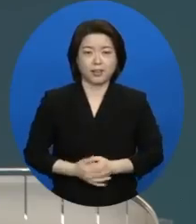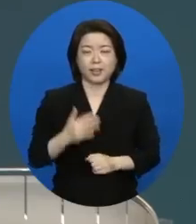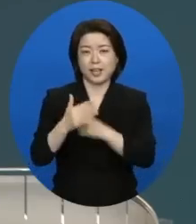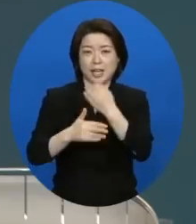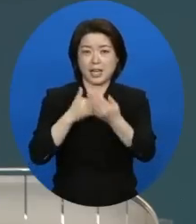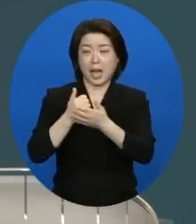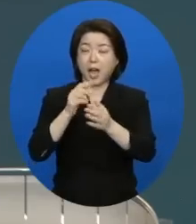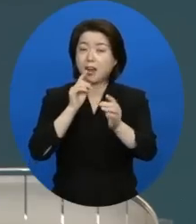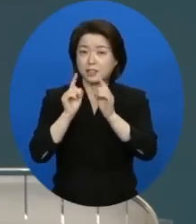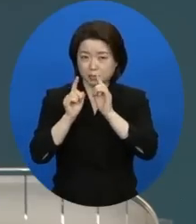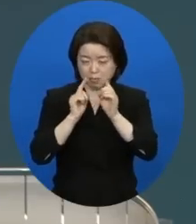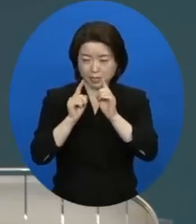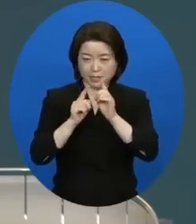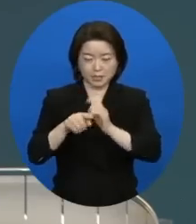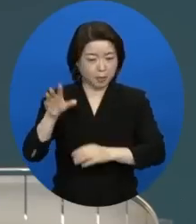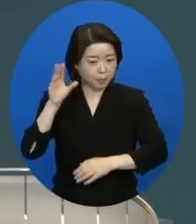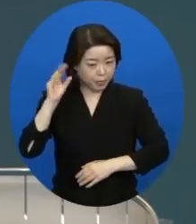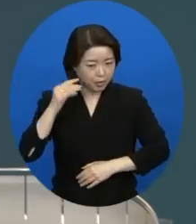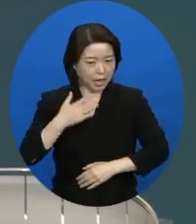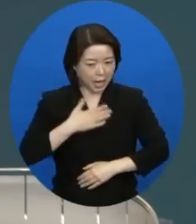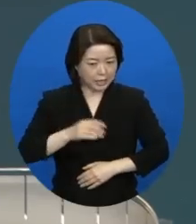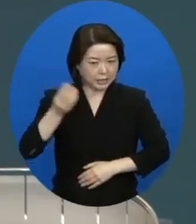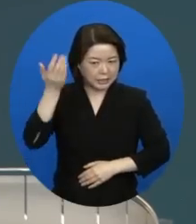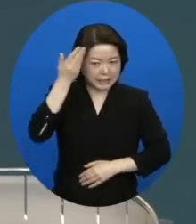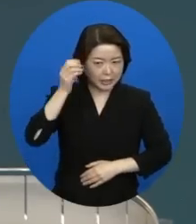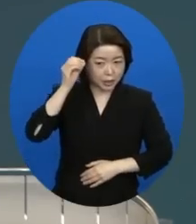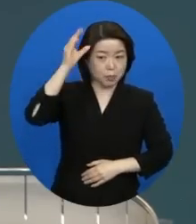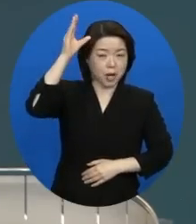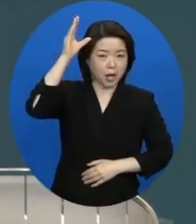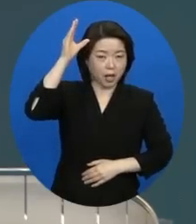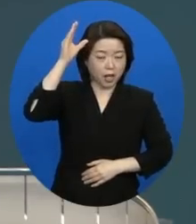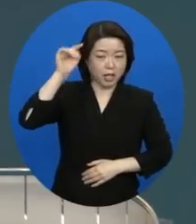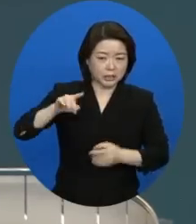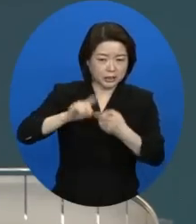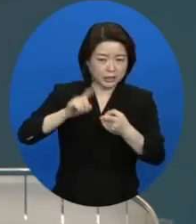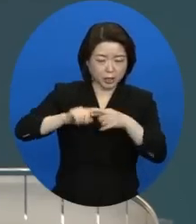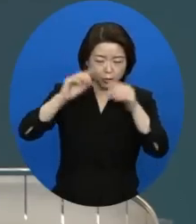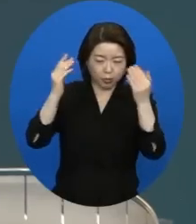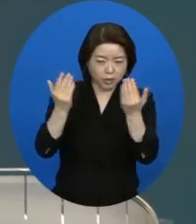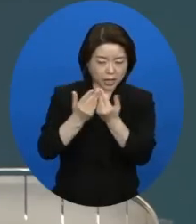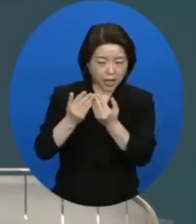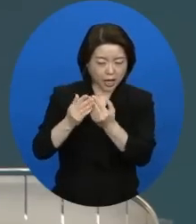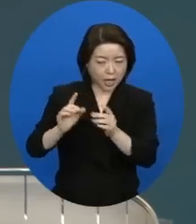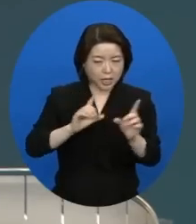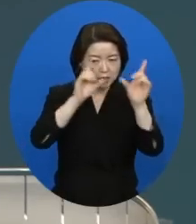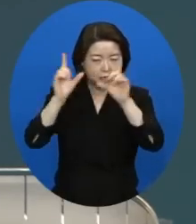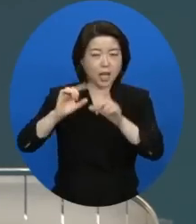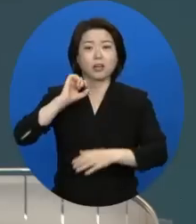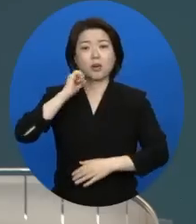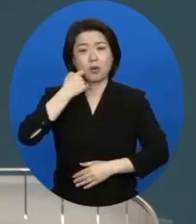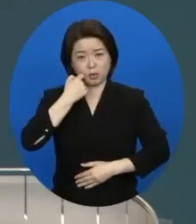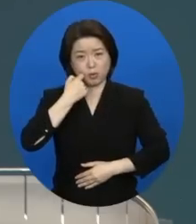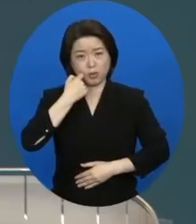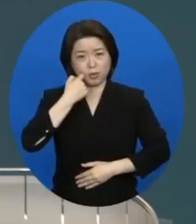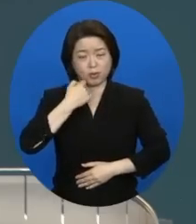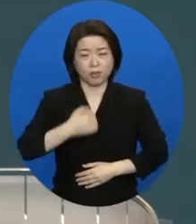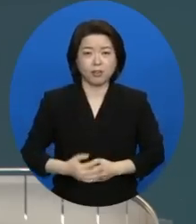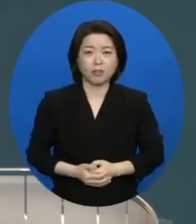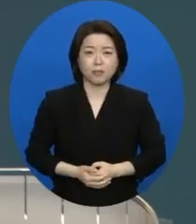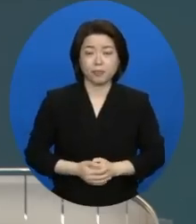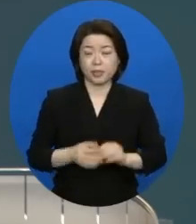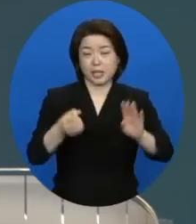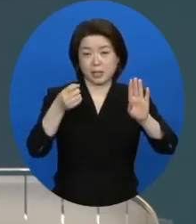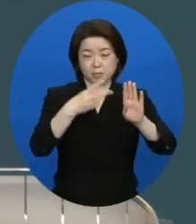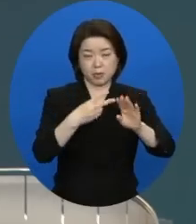하나님의 말씀을 들어서 아는 건 많지만 다 말씀대로 산다고 하기는 참 어려운데,